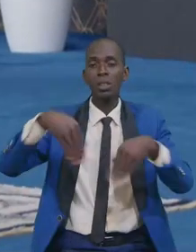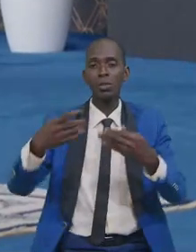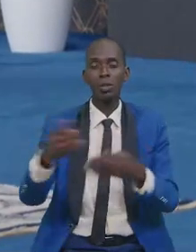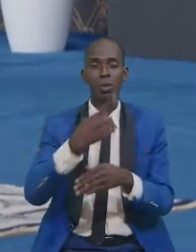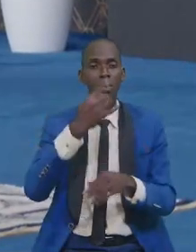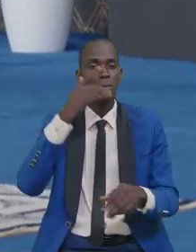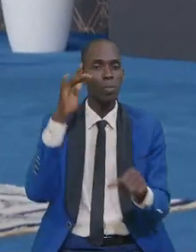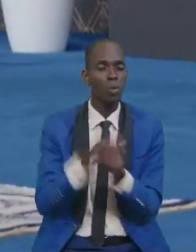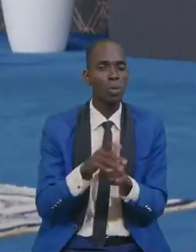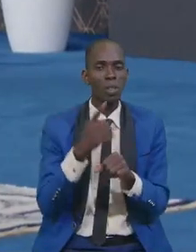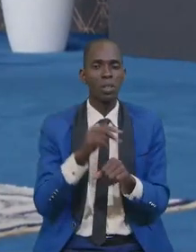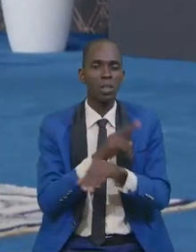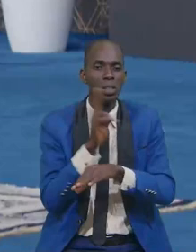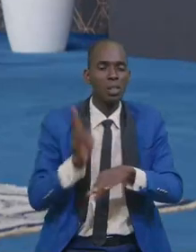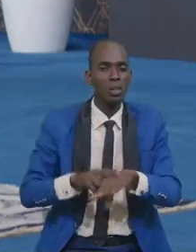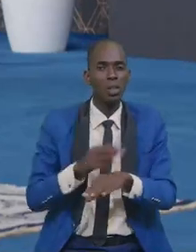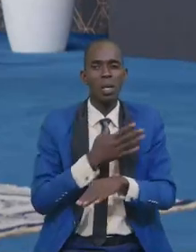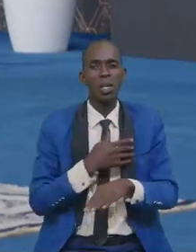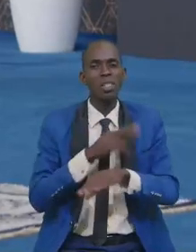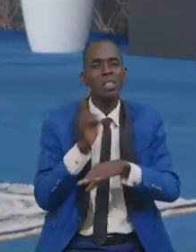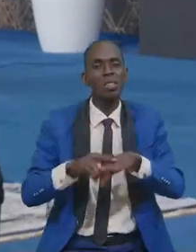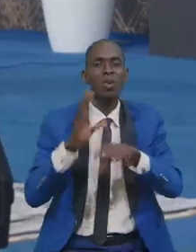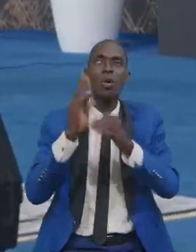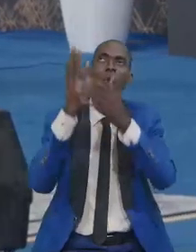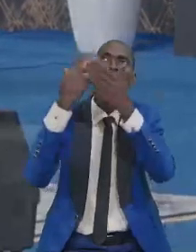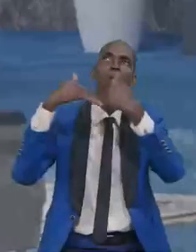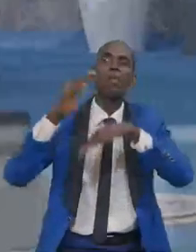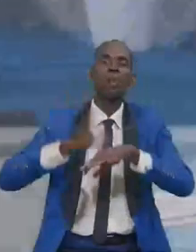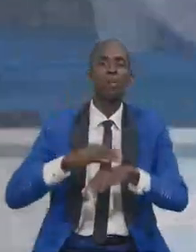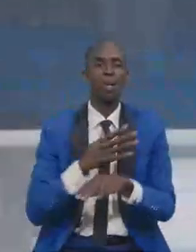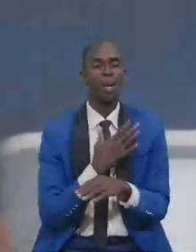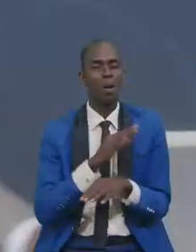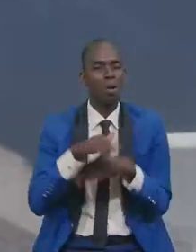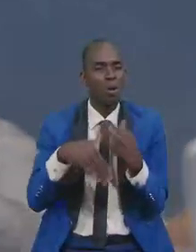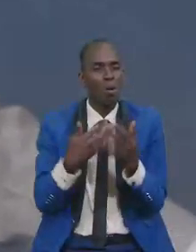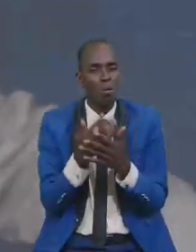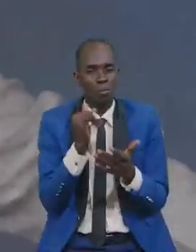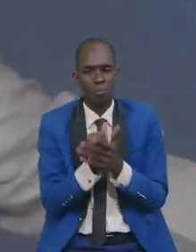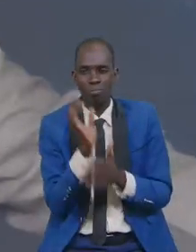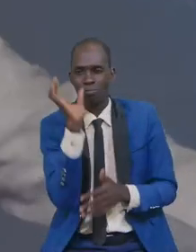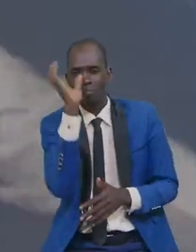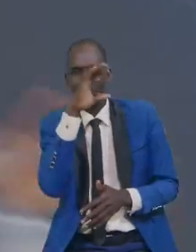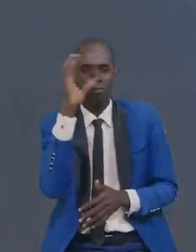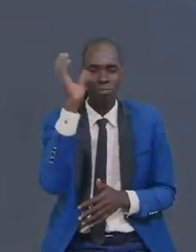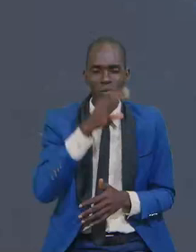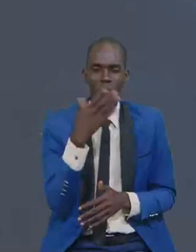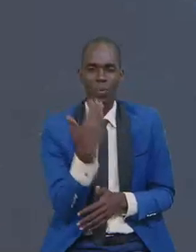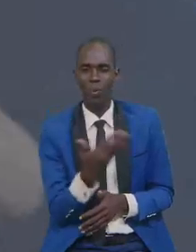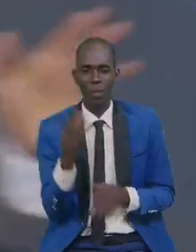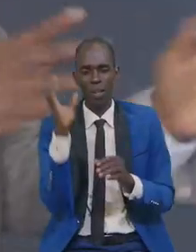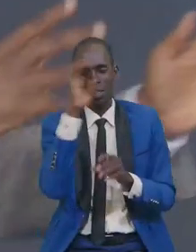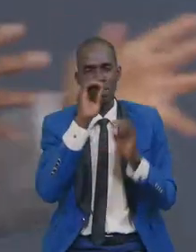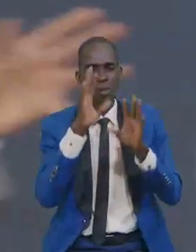la promesse. Il te donne la nature et la nature du ciel et tous ces étrangers, tu